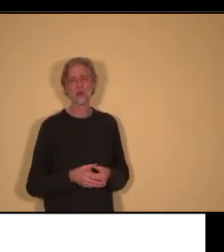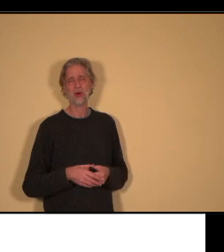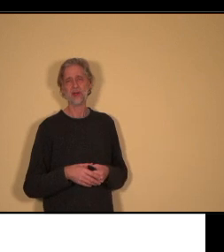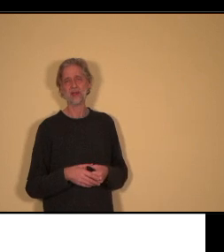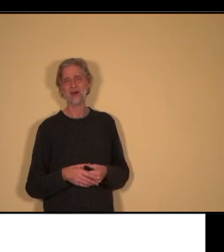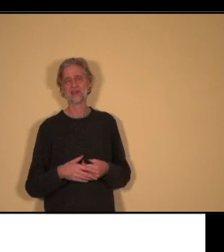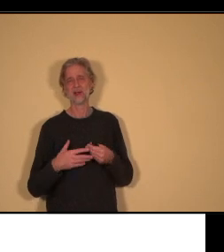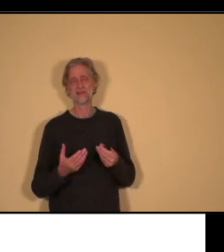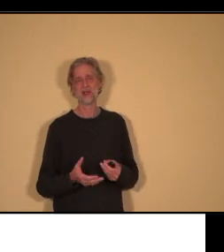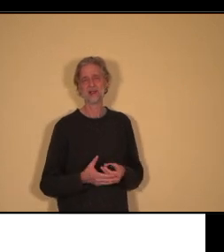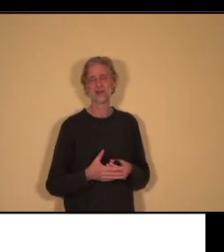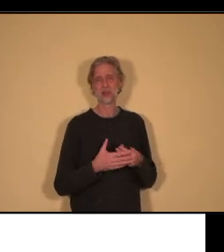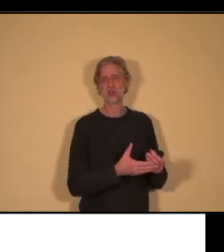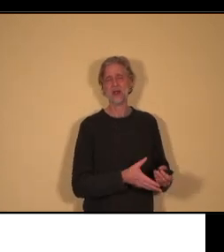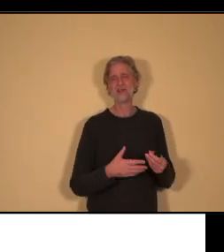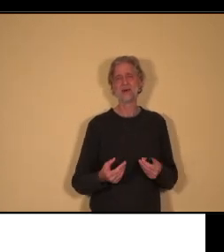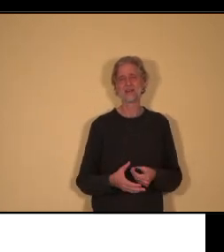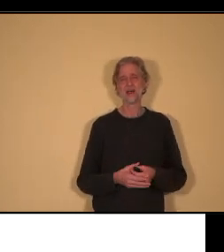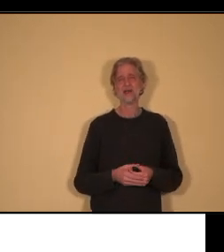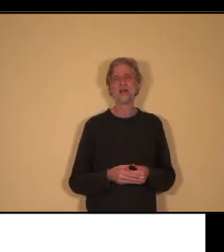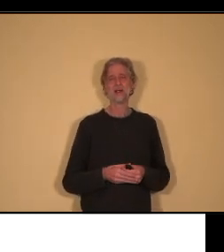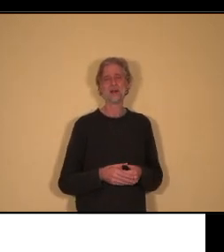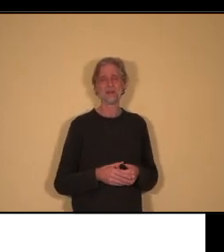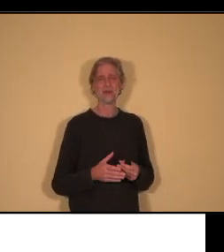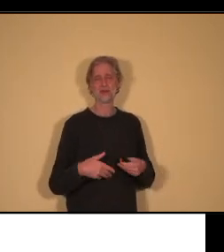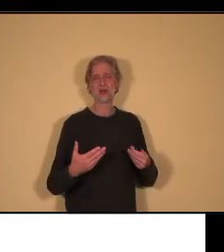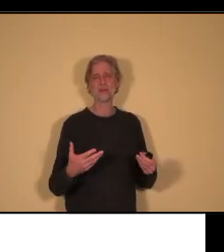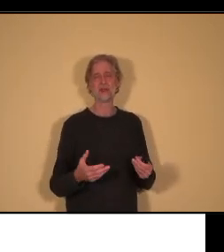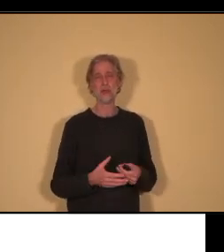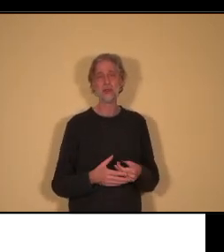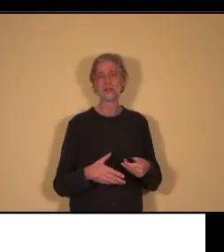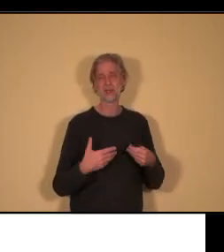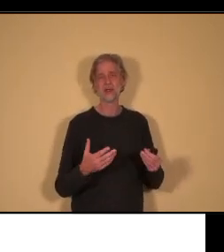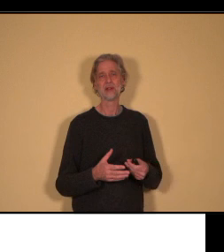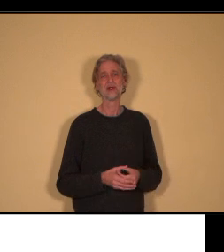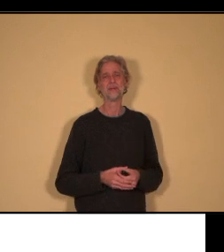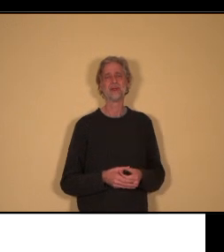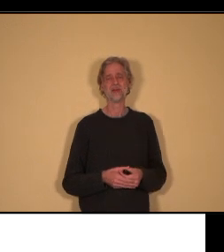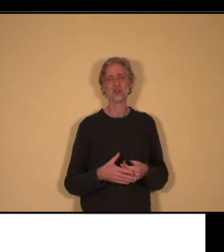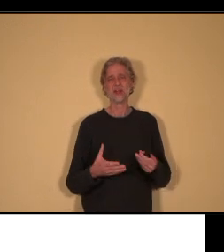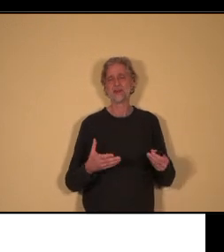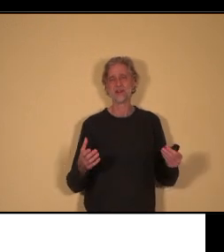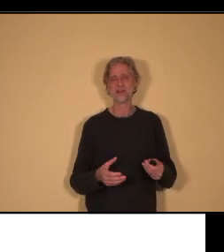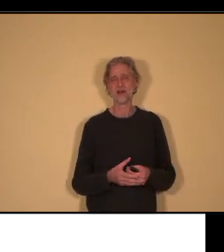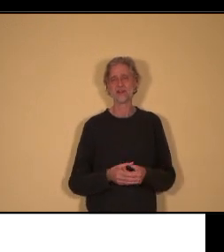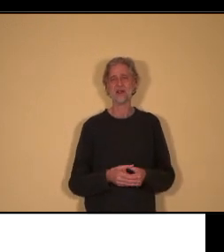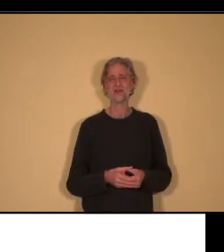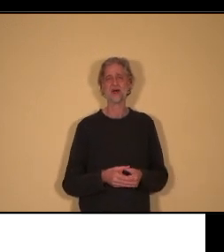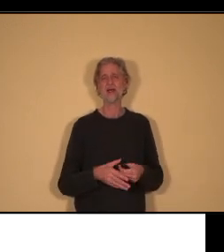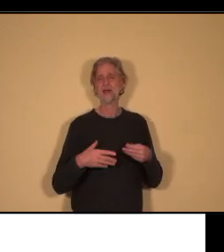das Oberflächenwasser wird durch das Schmelzwasser sozusagen verdünnt. Ja, also Schmelzwasser ist